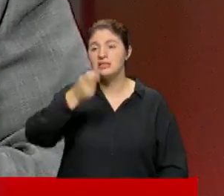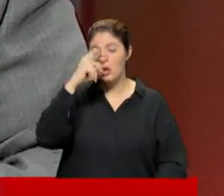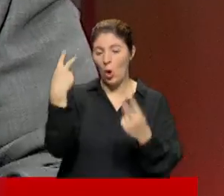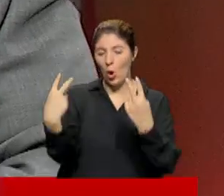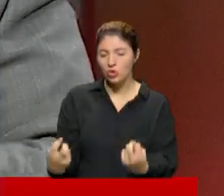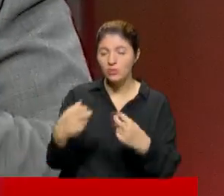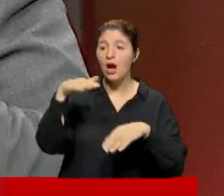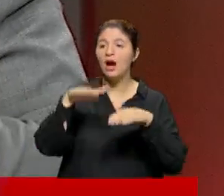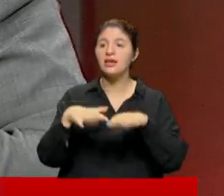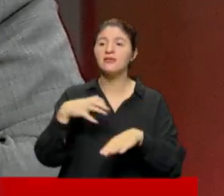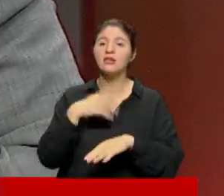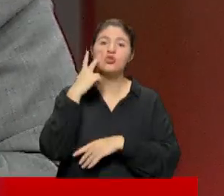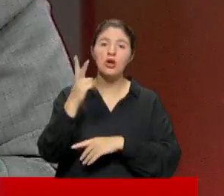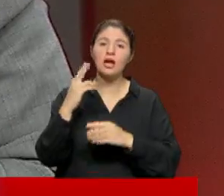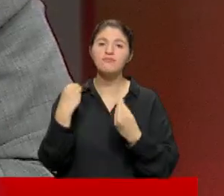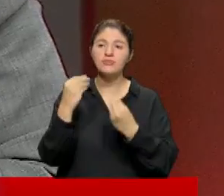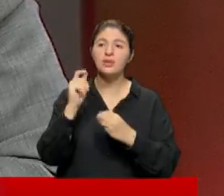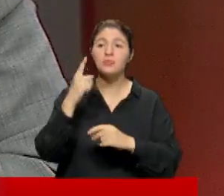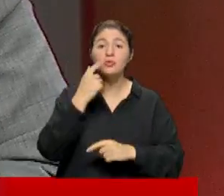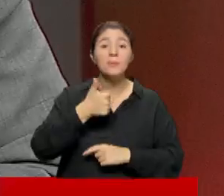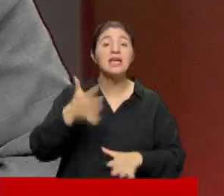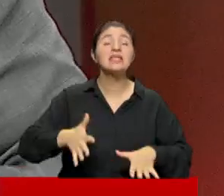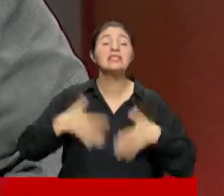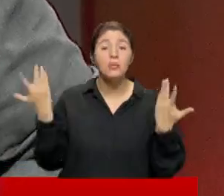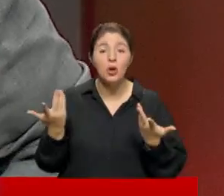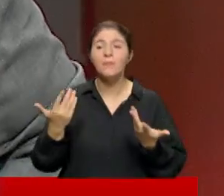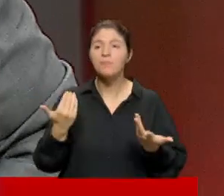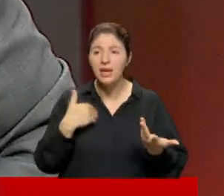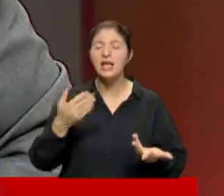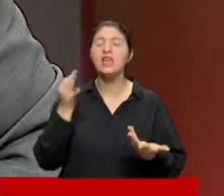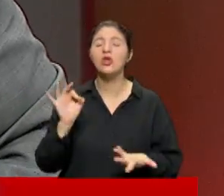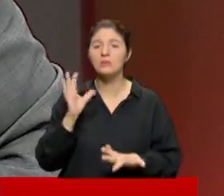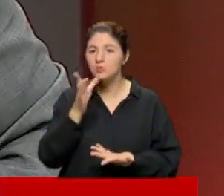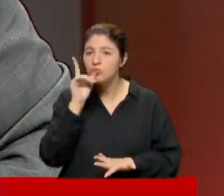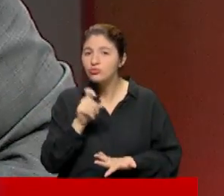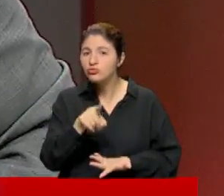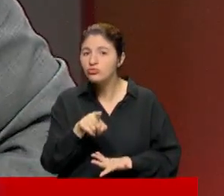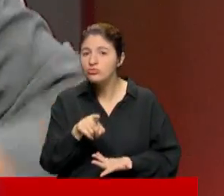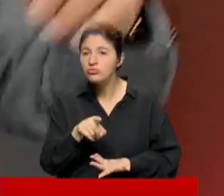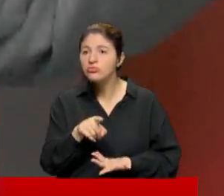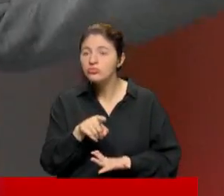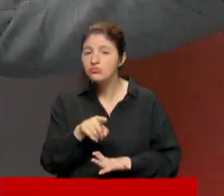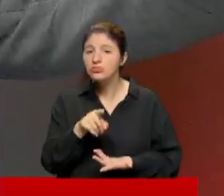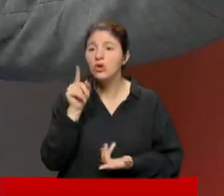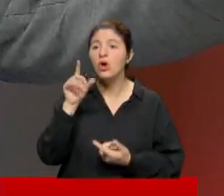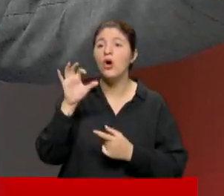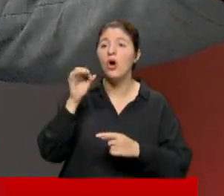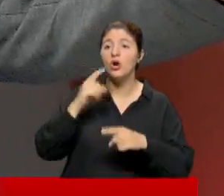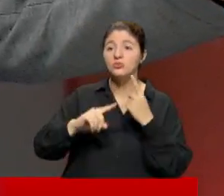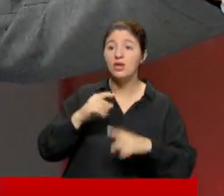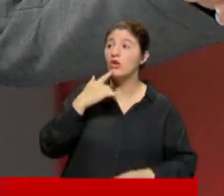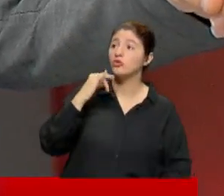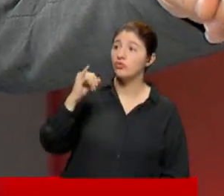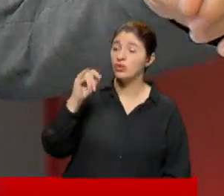oturup adaleti kendine göre tesis eden bir Cumhurbaşkanı istemiyorum ve ben en önemlisi ne biliyor musun Osmanlı'ya hakaret